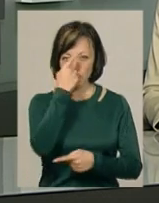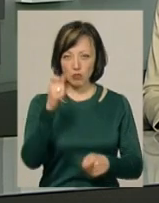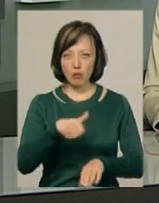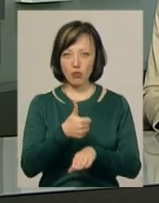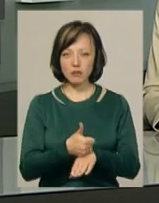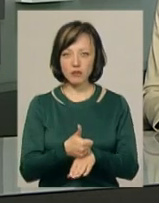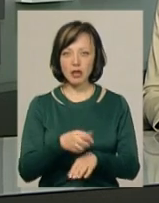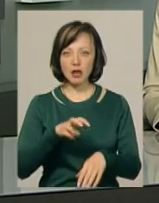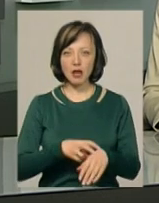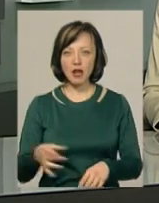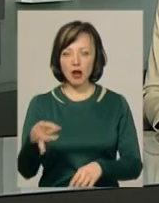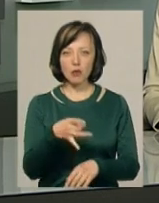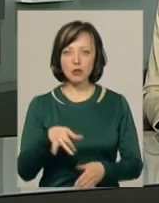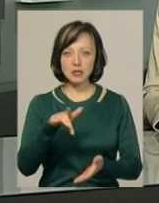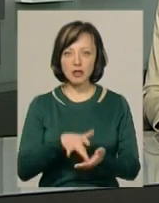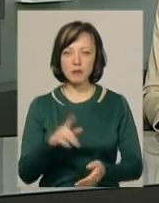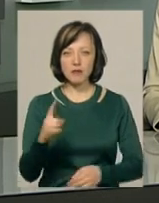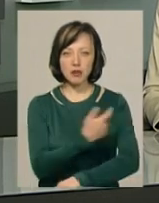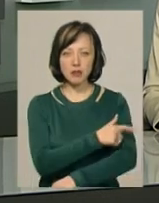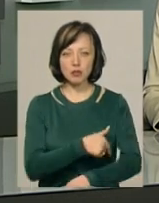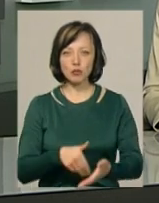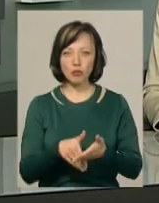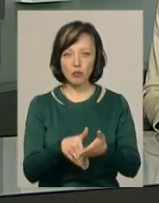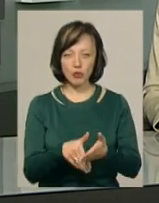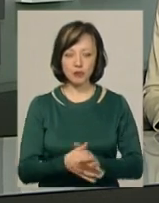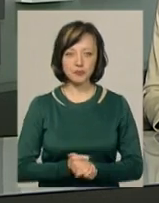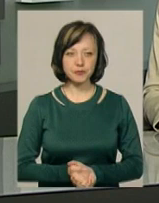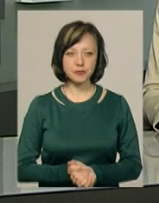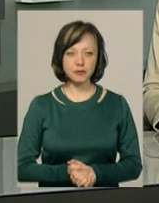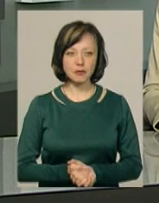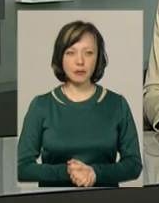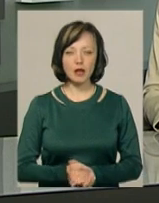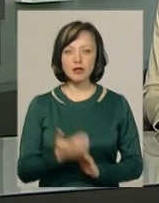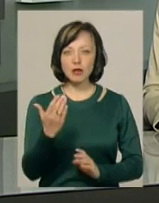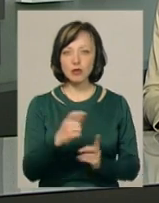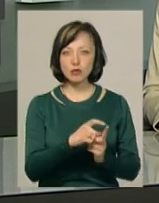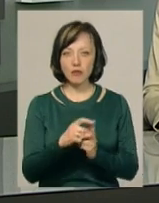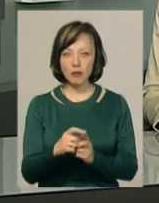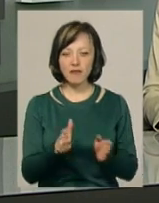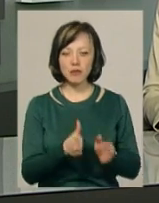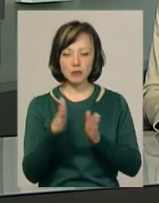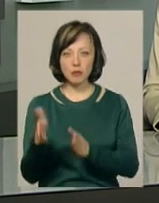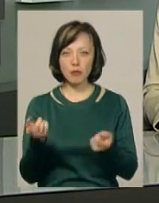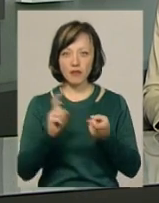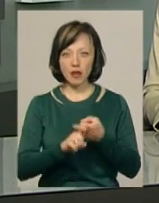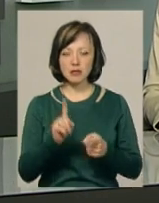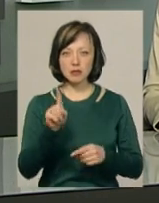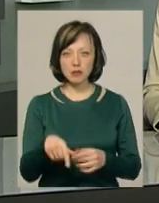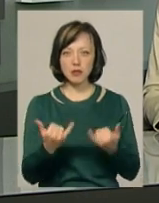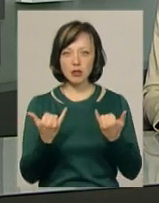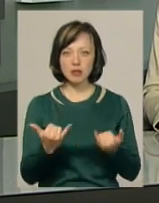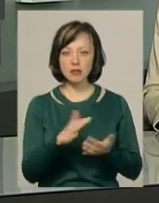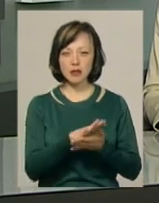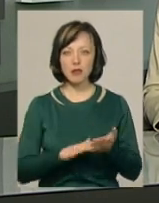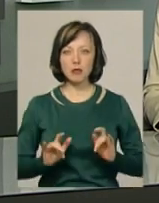лікар районного центру первинної медико-санітарної допомоги Анатолій Коломієць. За його словами, відтермінування пов'язане з тим, що наразі